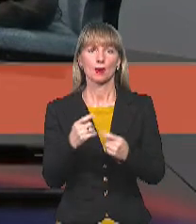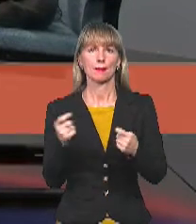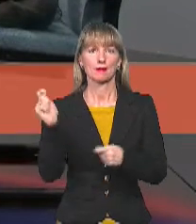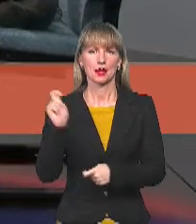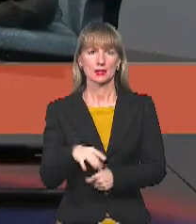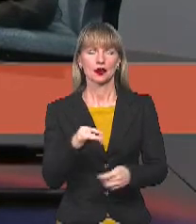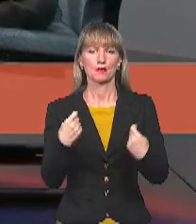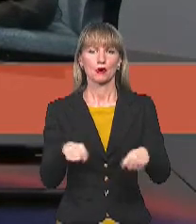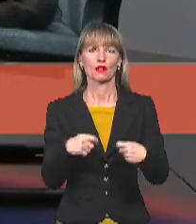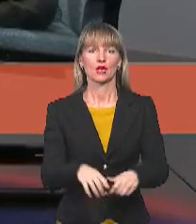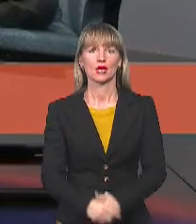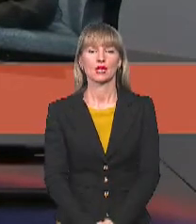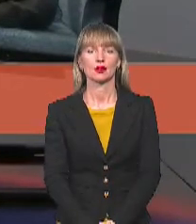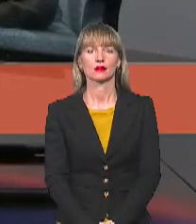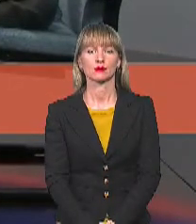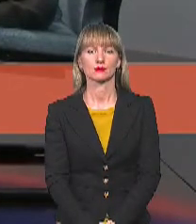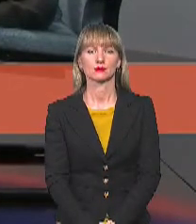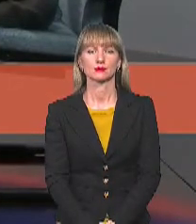продає.